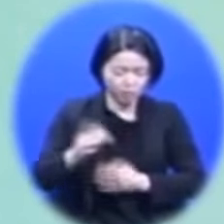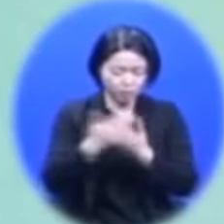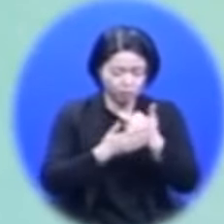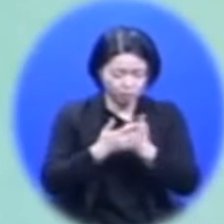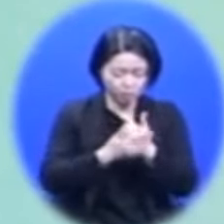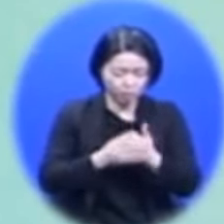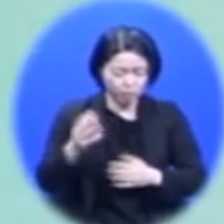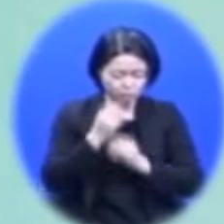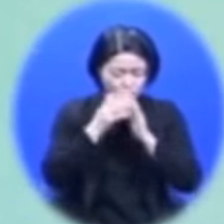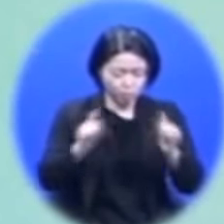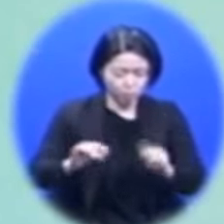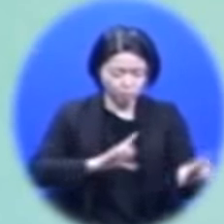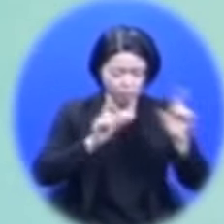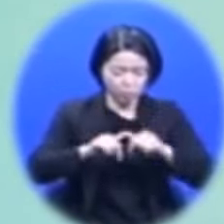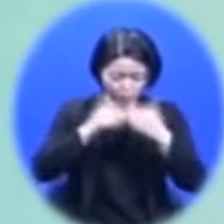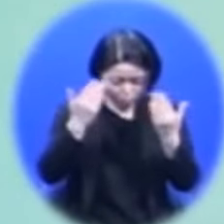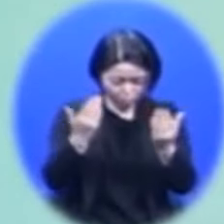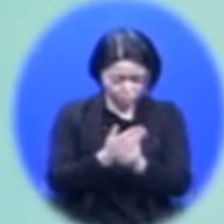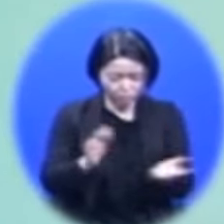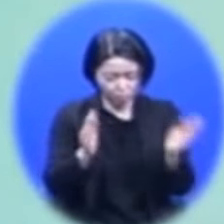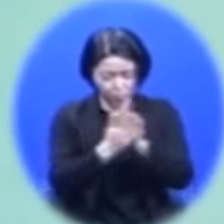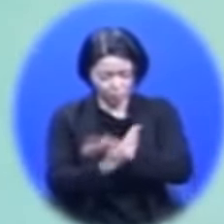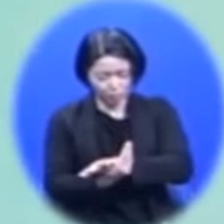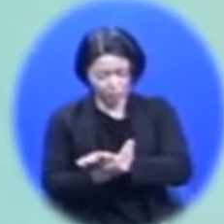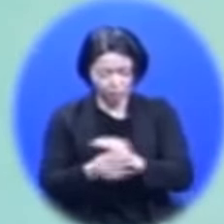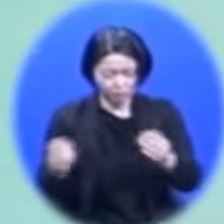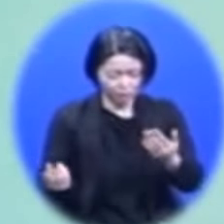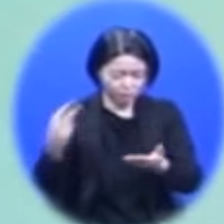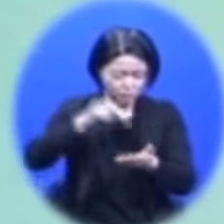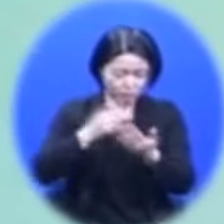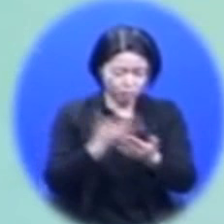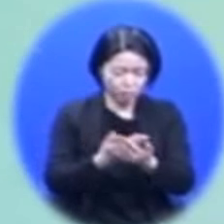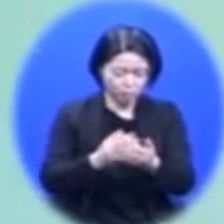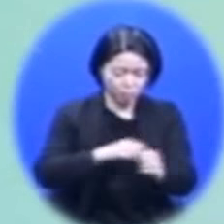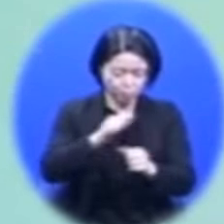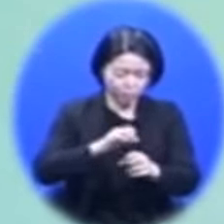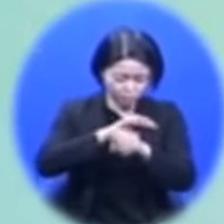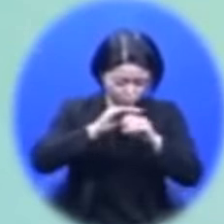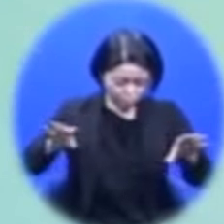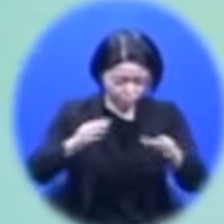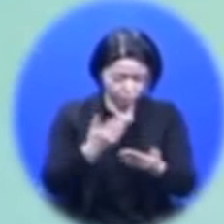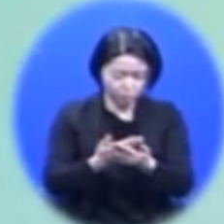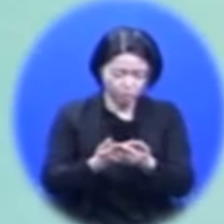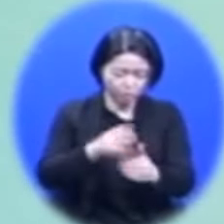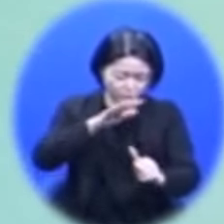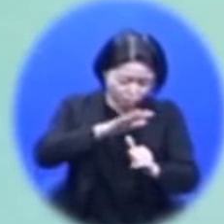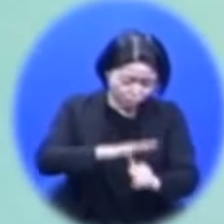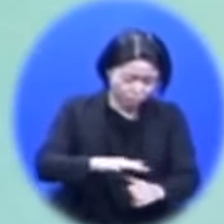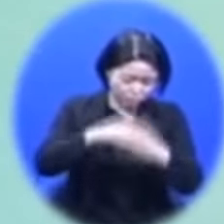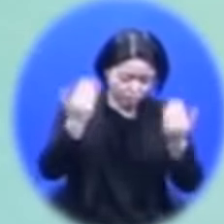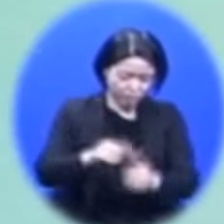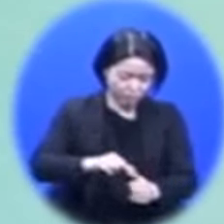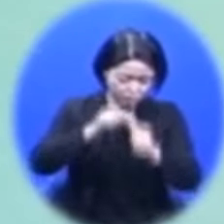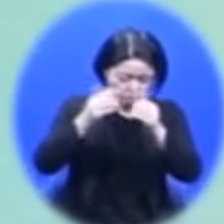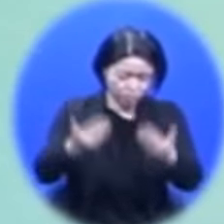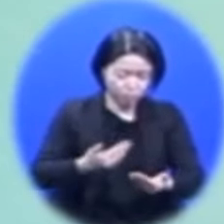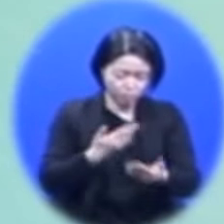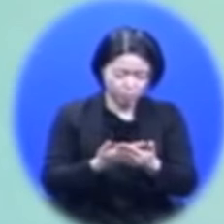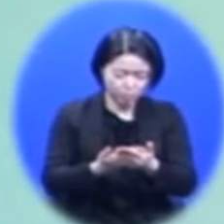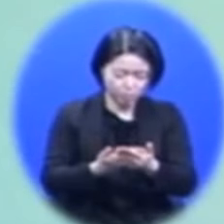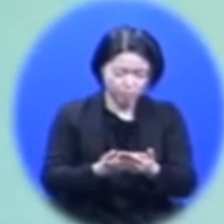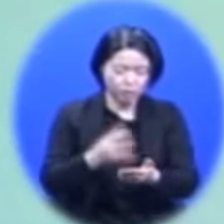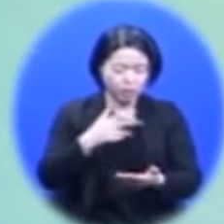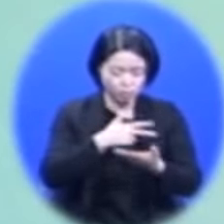성도들의 삶에 온전한 변화를 일으켜 주소서. 묶인 거 다 풀어주소서. 눌림에서 다 건져주소서.